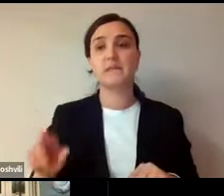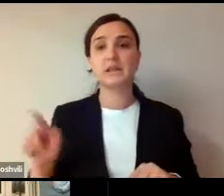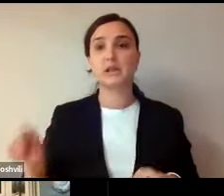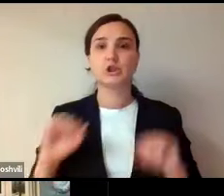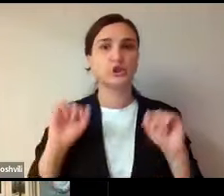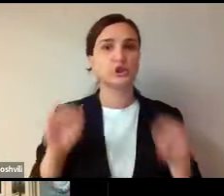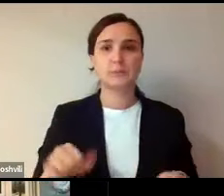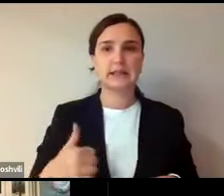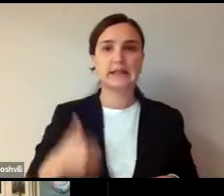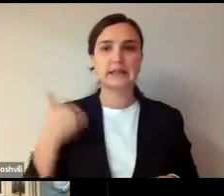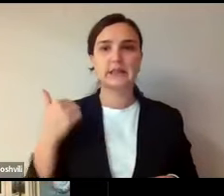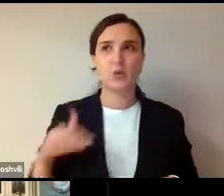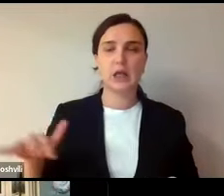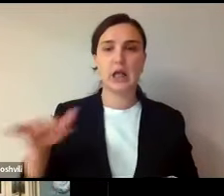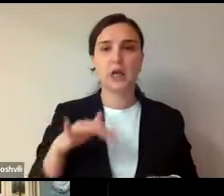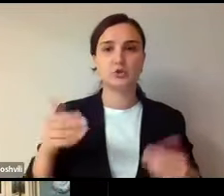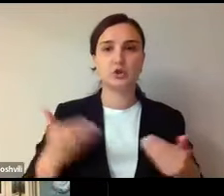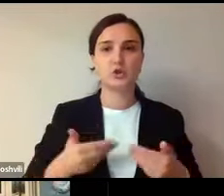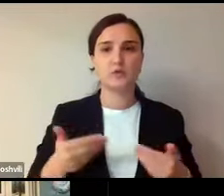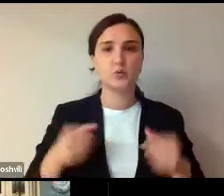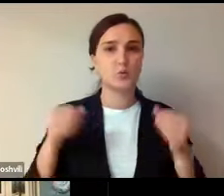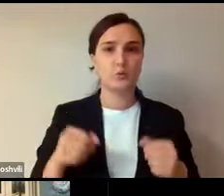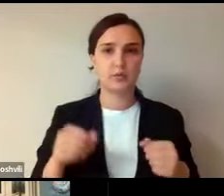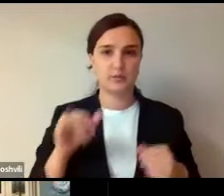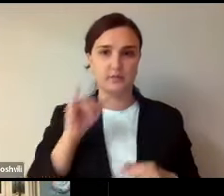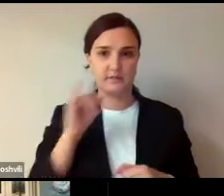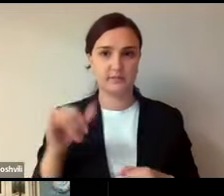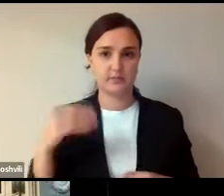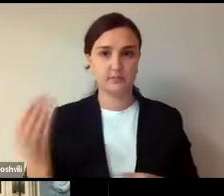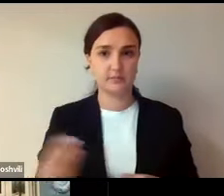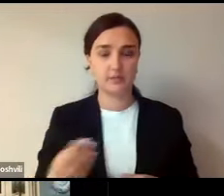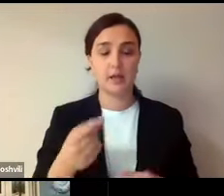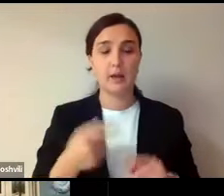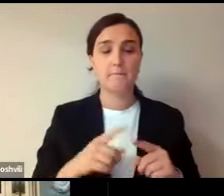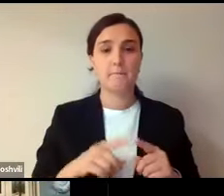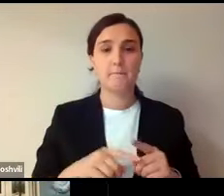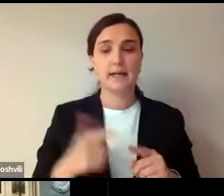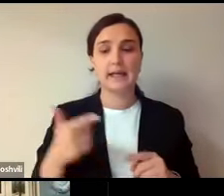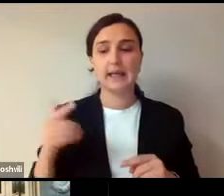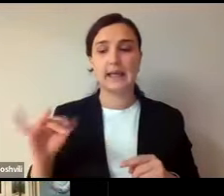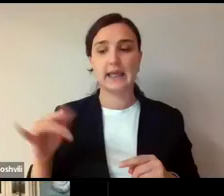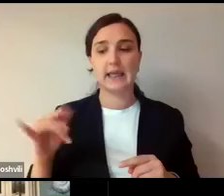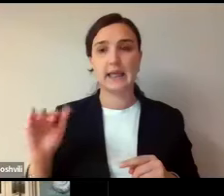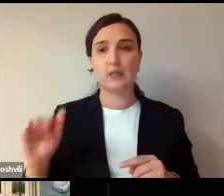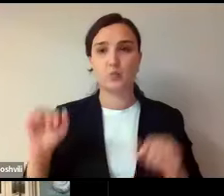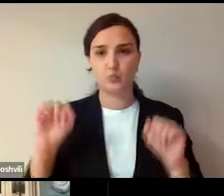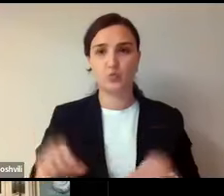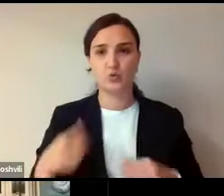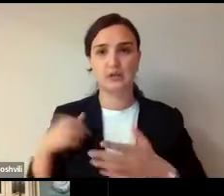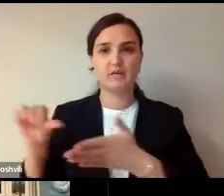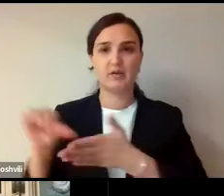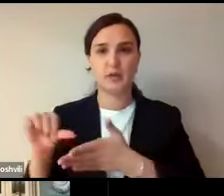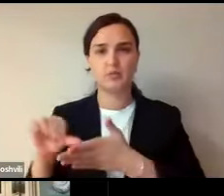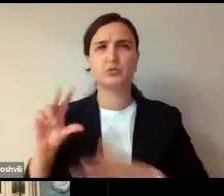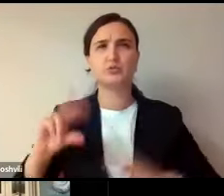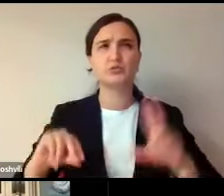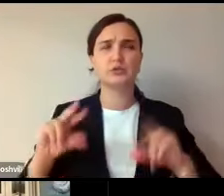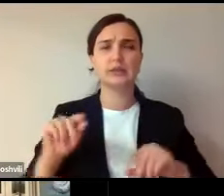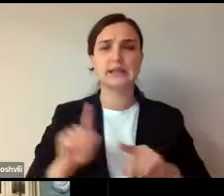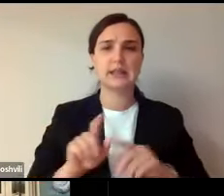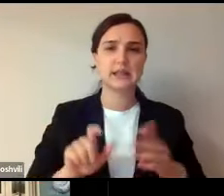მისცეს ღირსეულ გარემოში ცხოვრების უფლება. ჩვენ ამ პატარა გიგის შევძელით დავხმარებოდით პრინციპში იმ გზით,